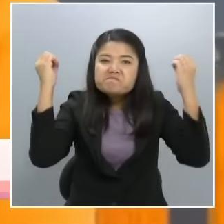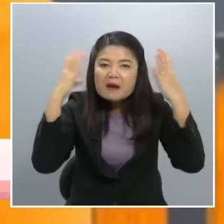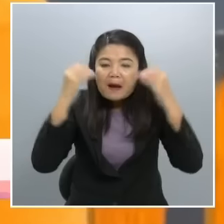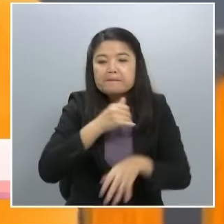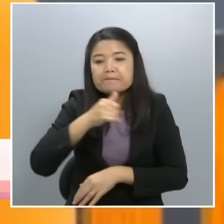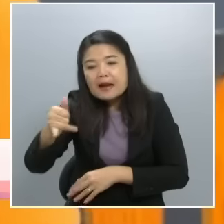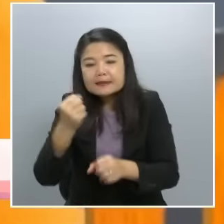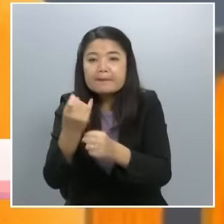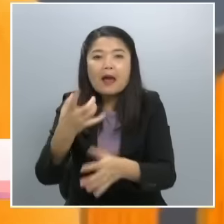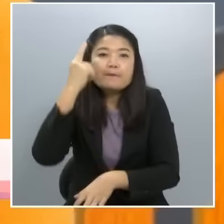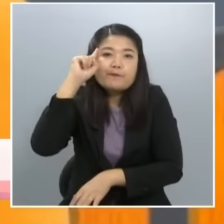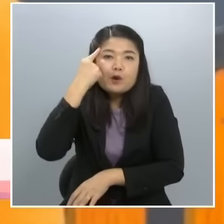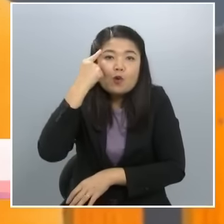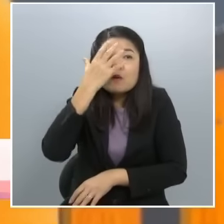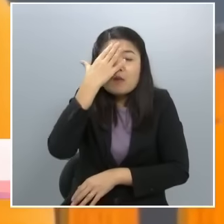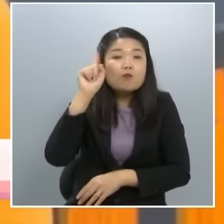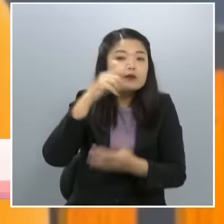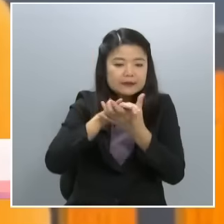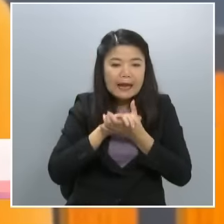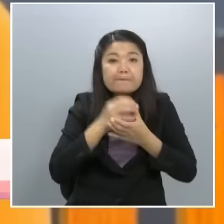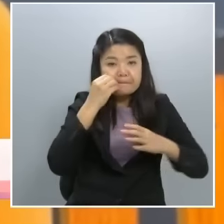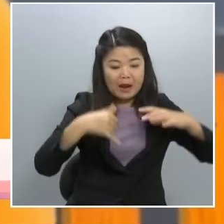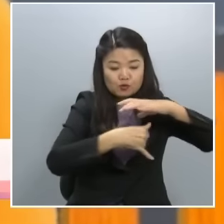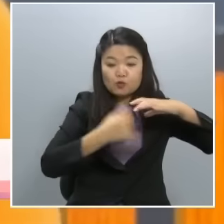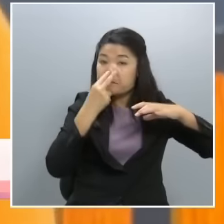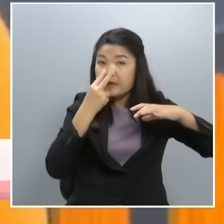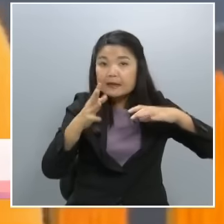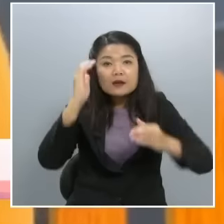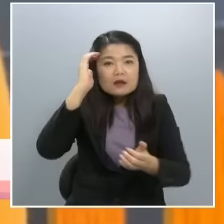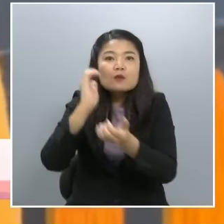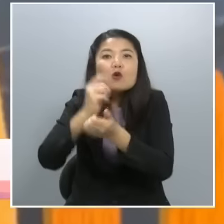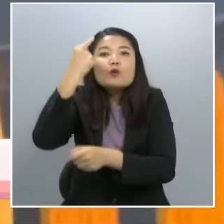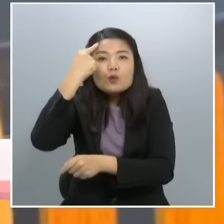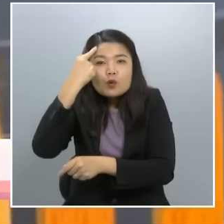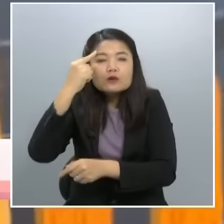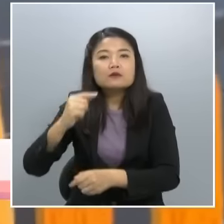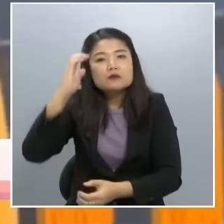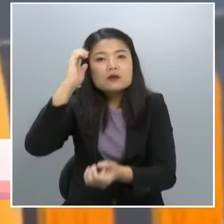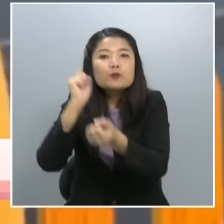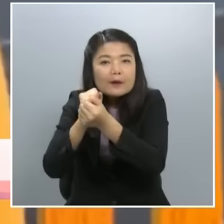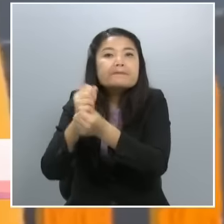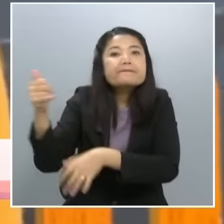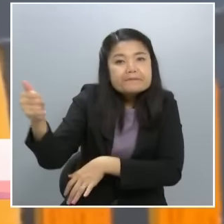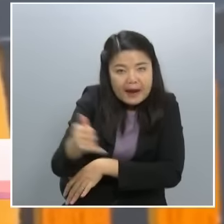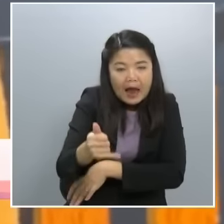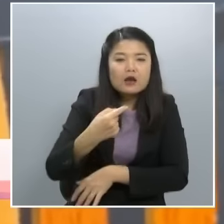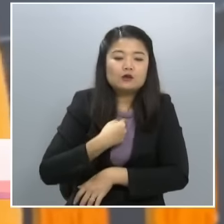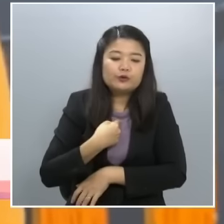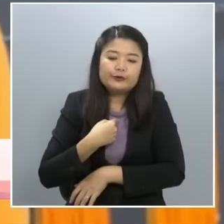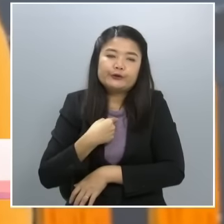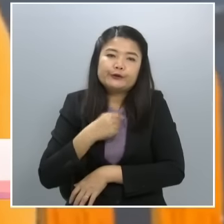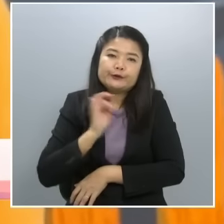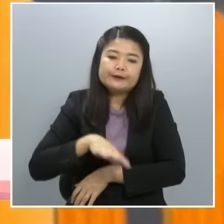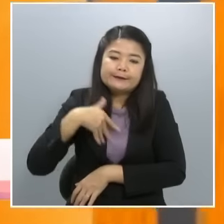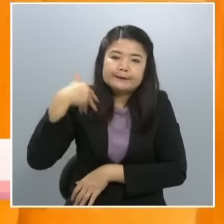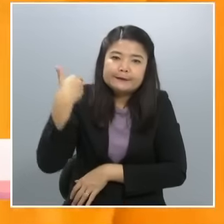ำอะไรบ้างเพราะว่าตอนนั้นทางภรรยาอยู่ในบ้านจนตำรวจรู้เรื่องตำรวจมาถึงก็รู้สึกไม่ชอบไม่สบายใจ